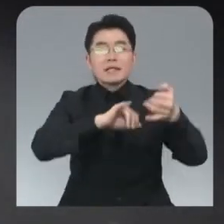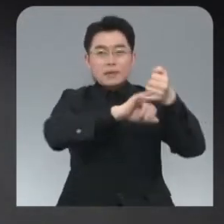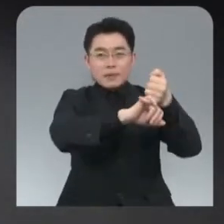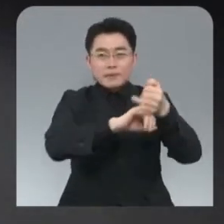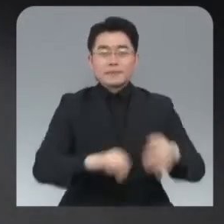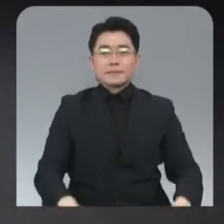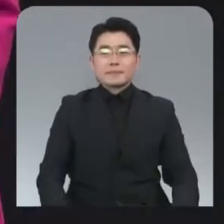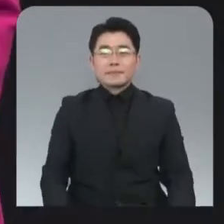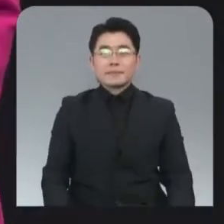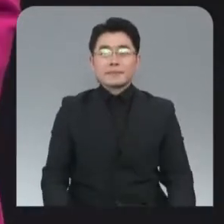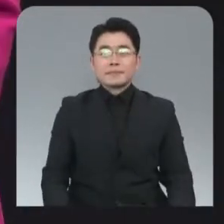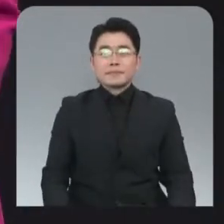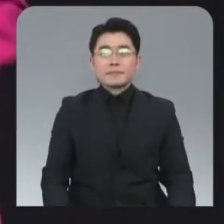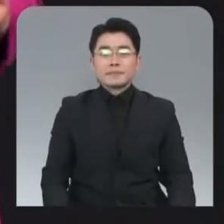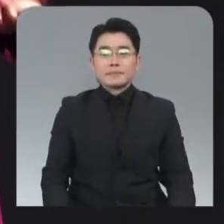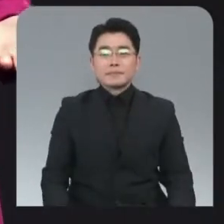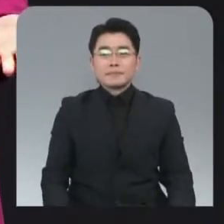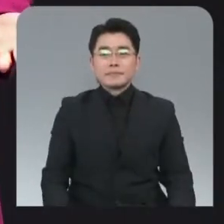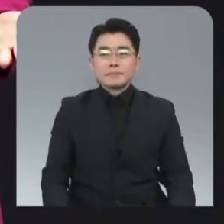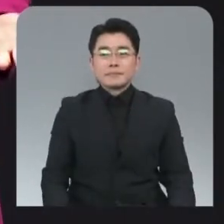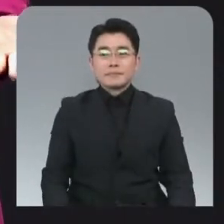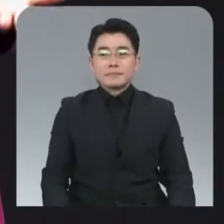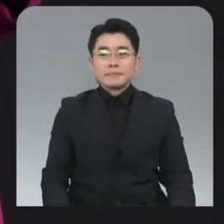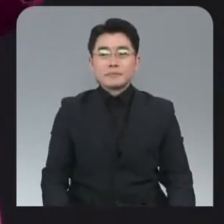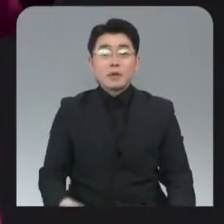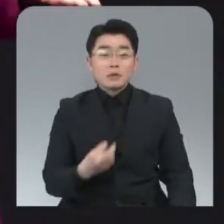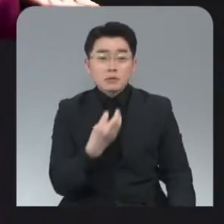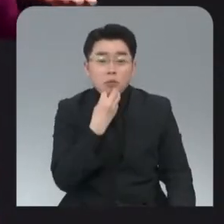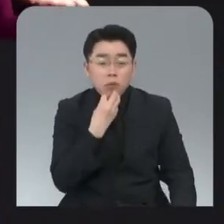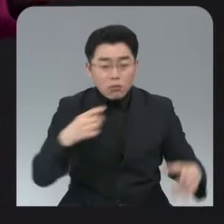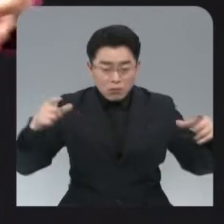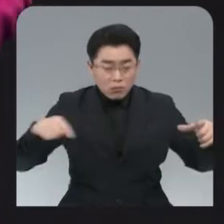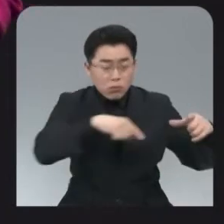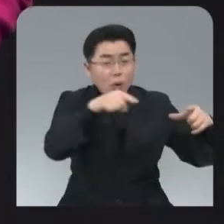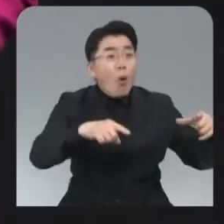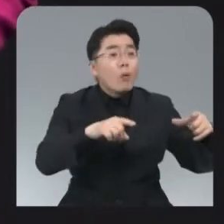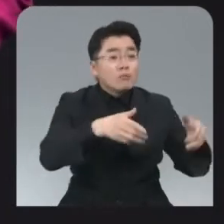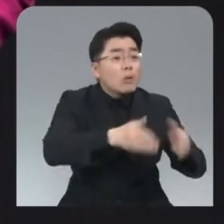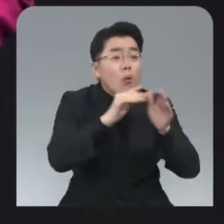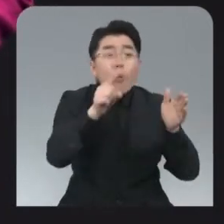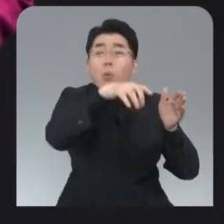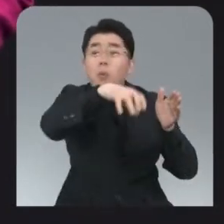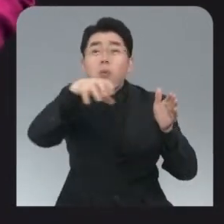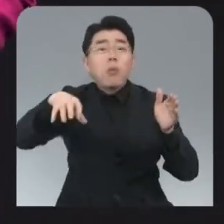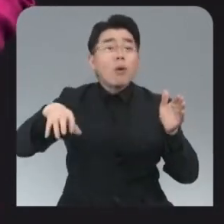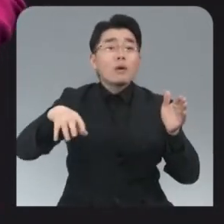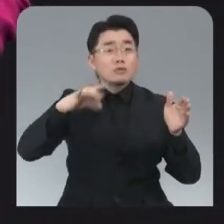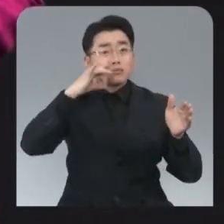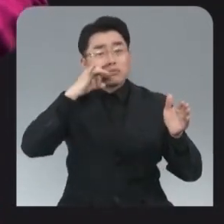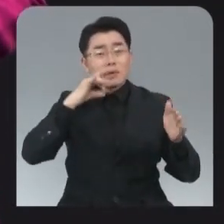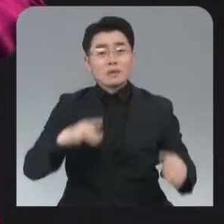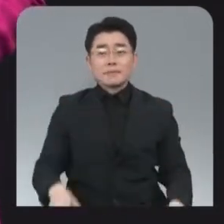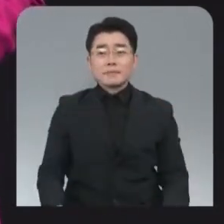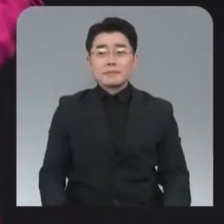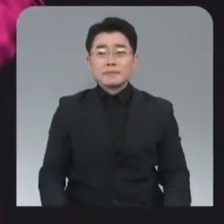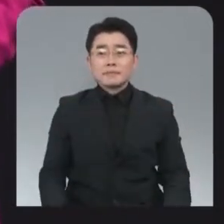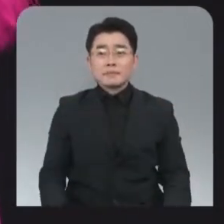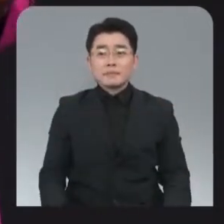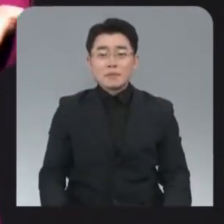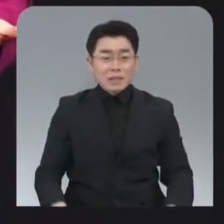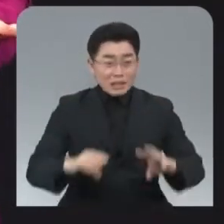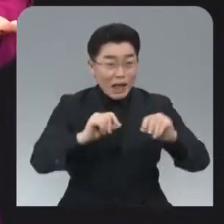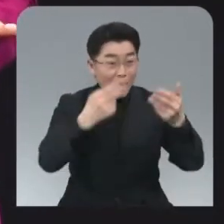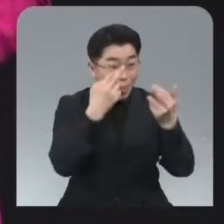상태입니다. 그럼 후보들 수도권 어디에 집을 짓겠다는 걸까요? 새로운